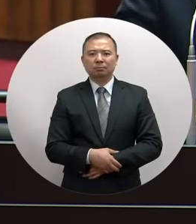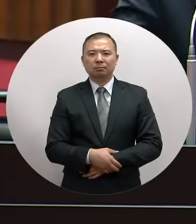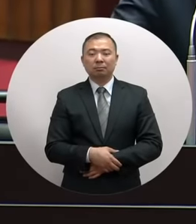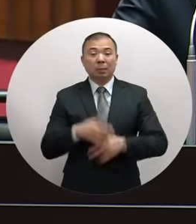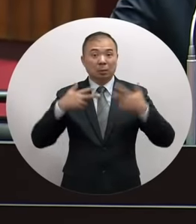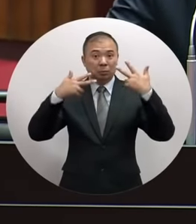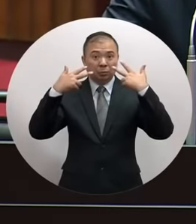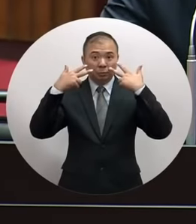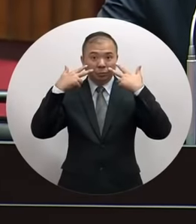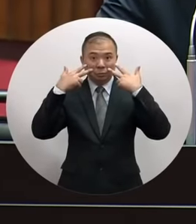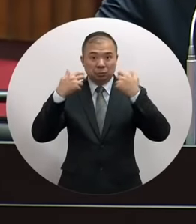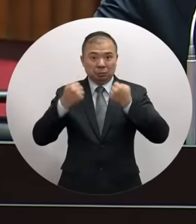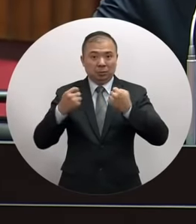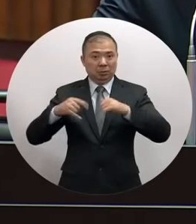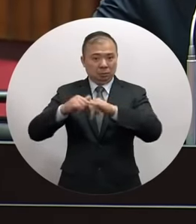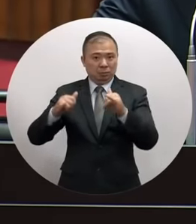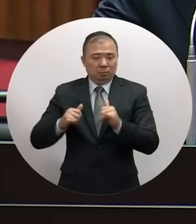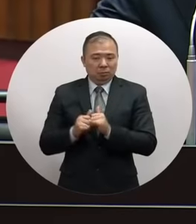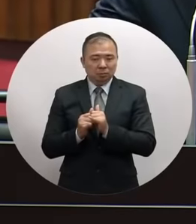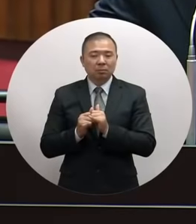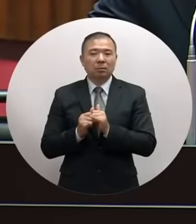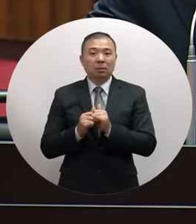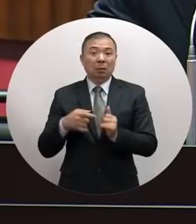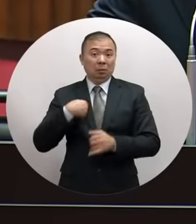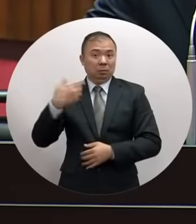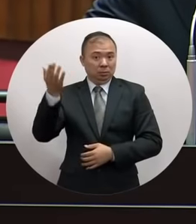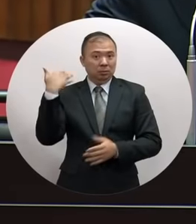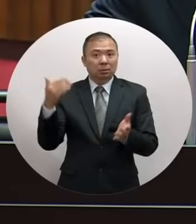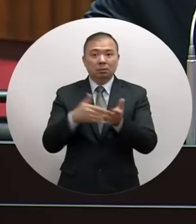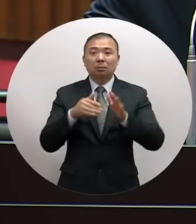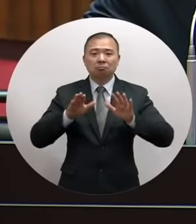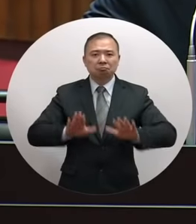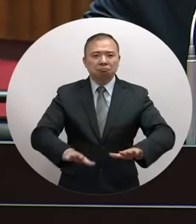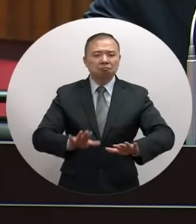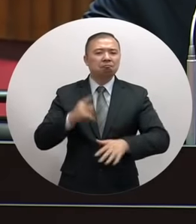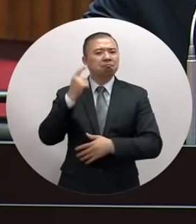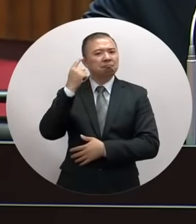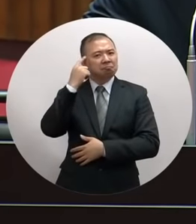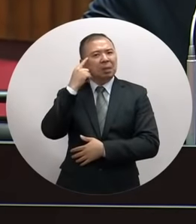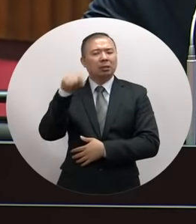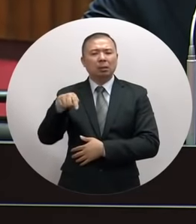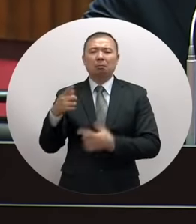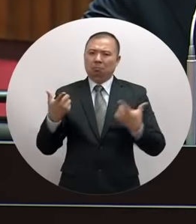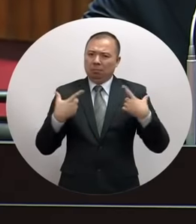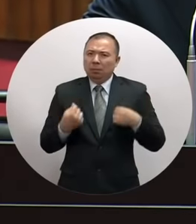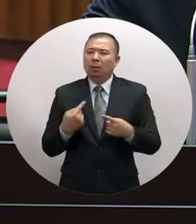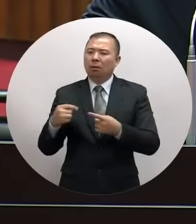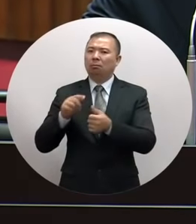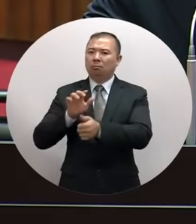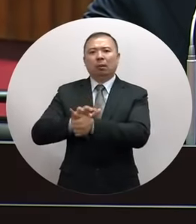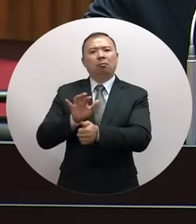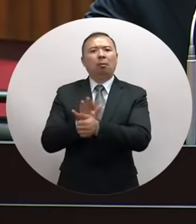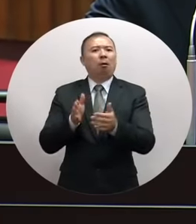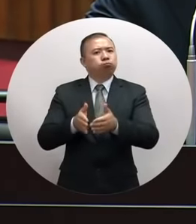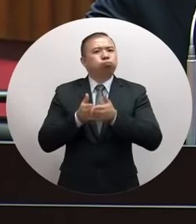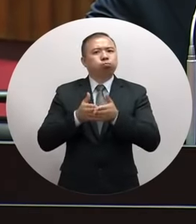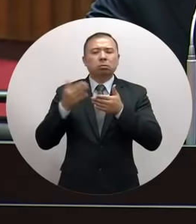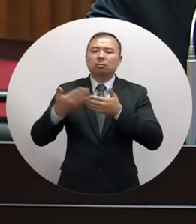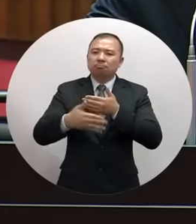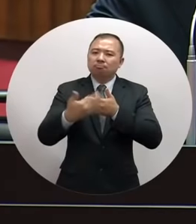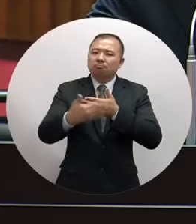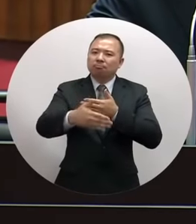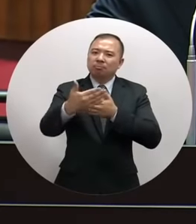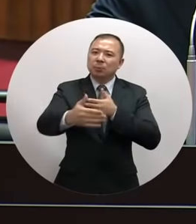原住民族我一直都认为这些应该做的事情就一步一步来做，所以过